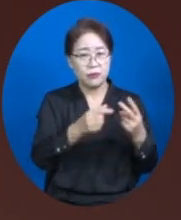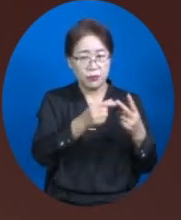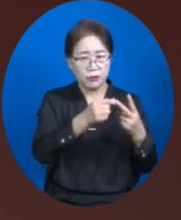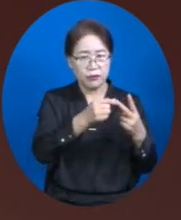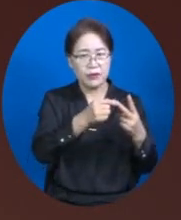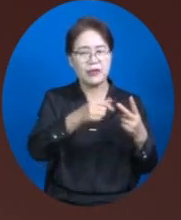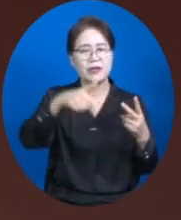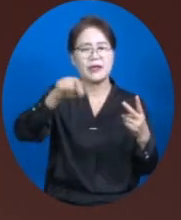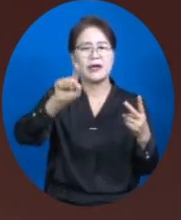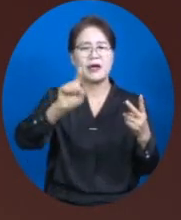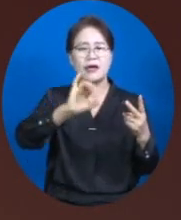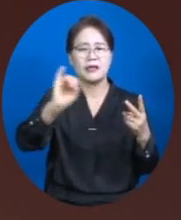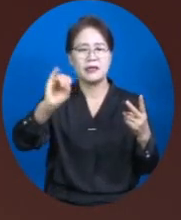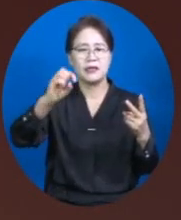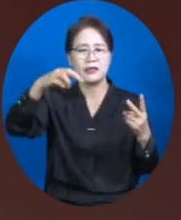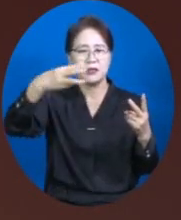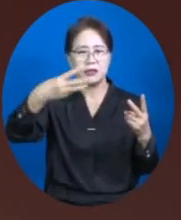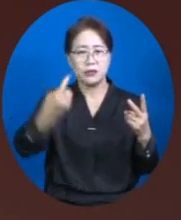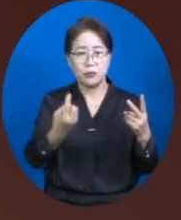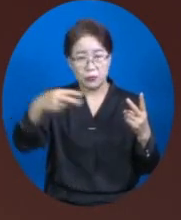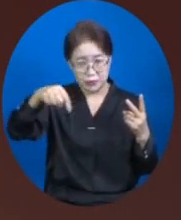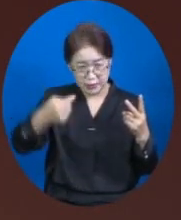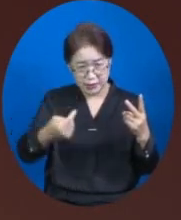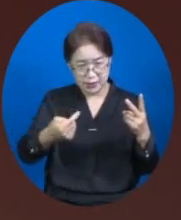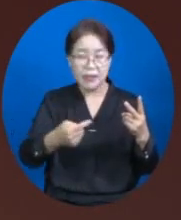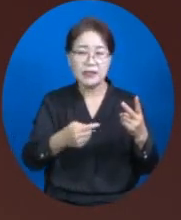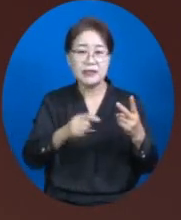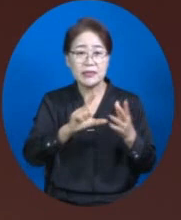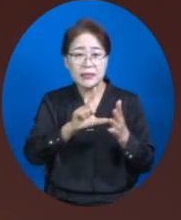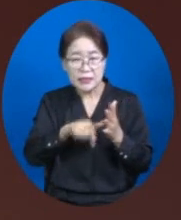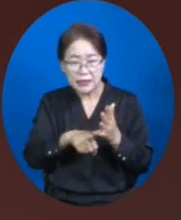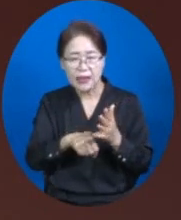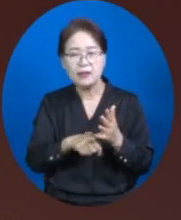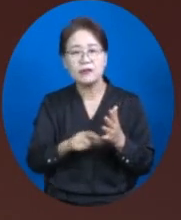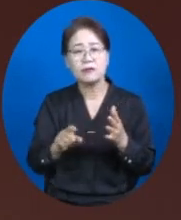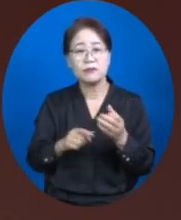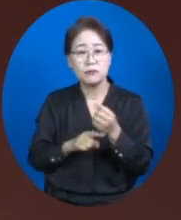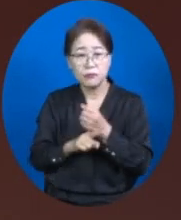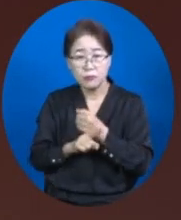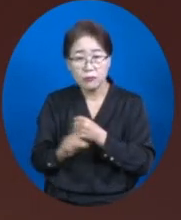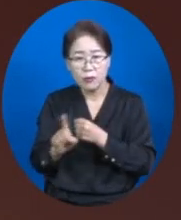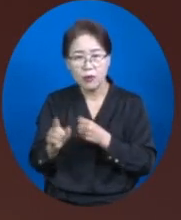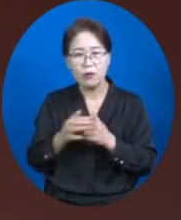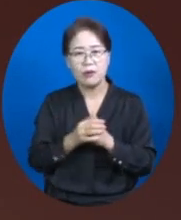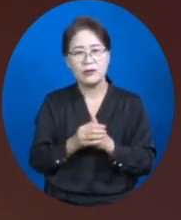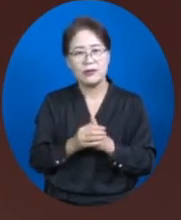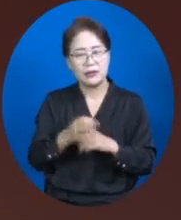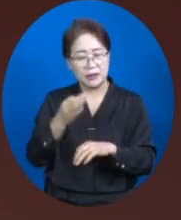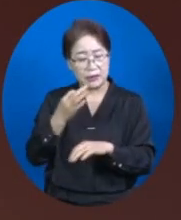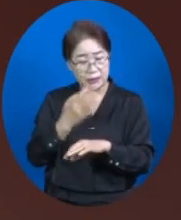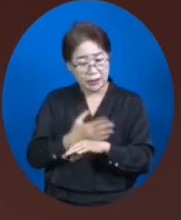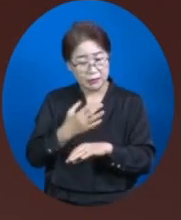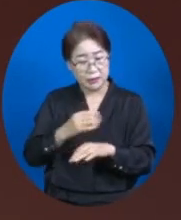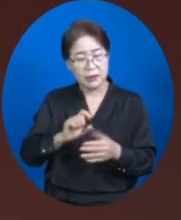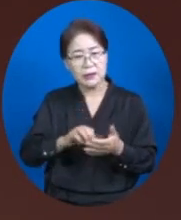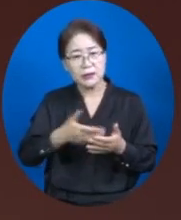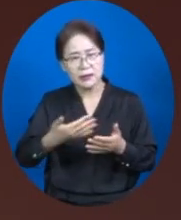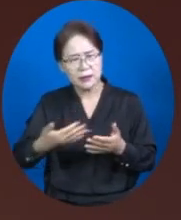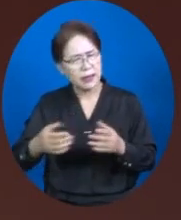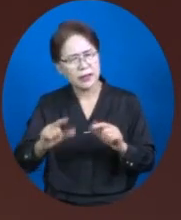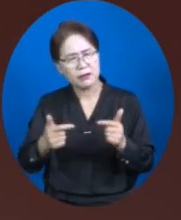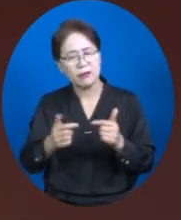카이로스라고 하는 시간이 있어요이 카이로스는 뭐냐면 단순히 흘러가는 시간이